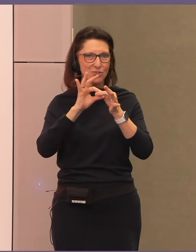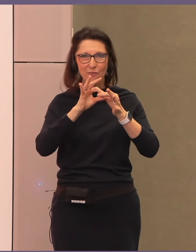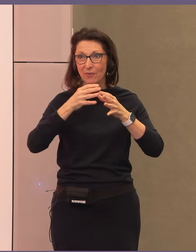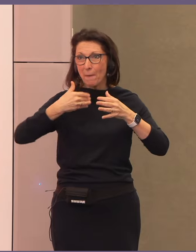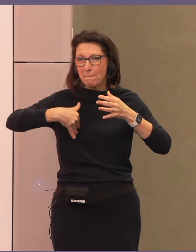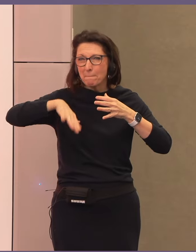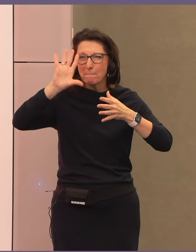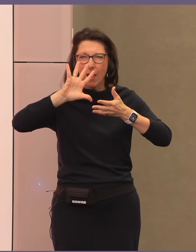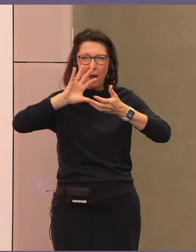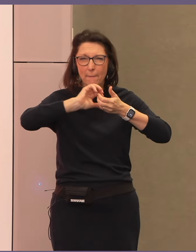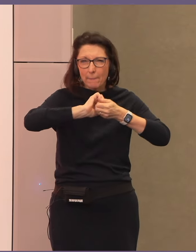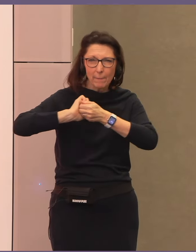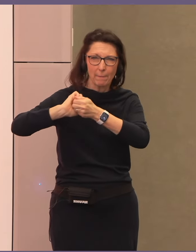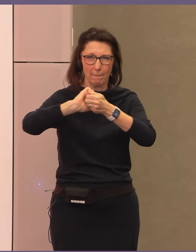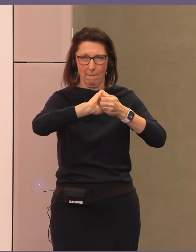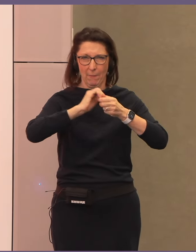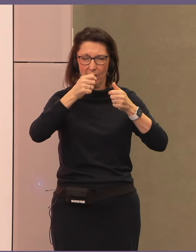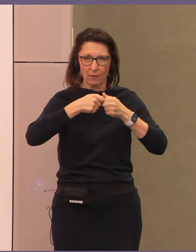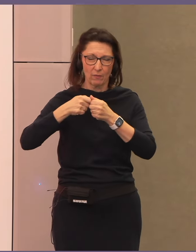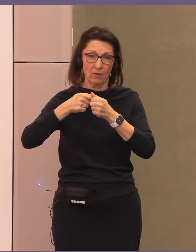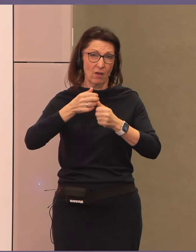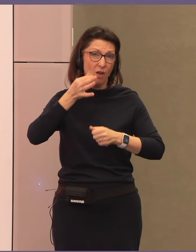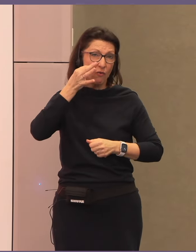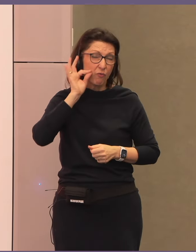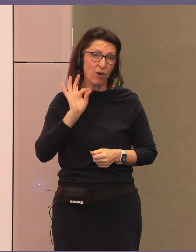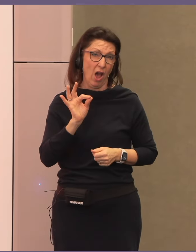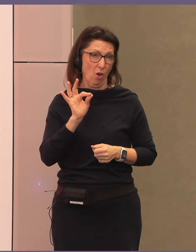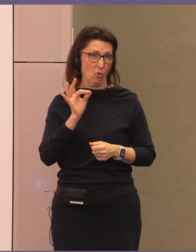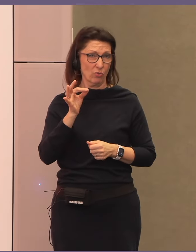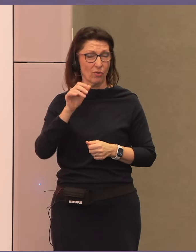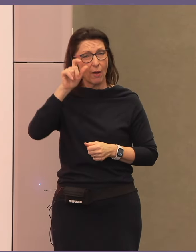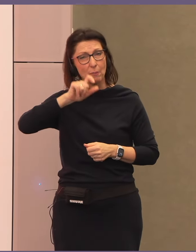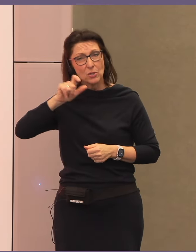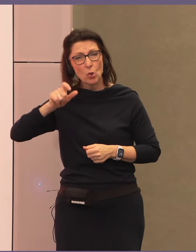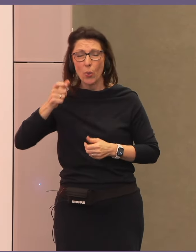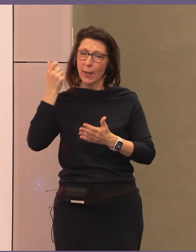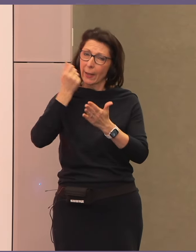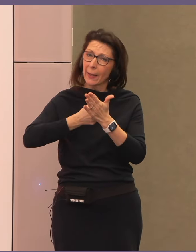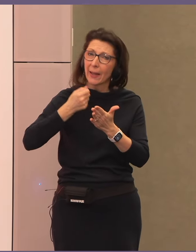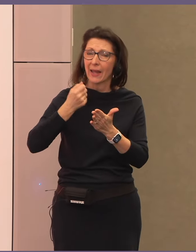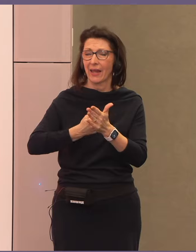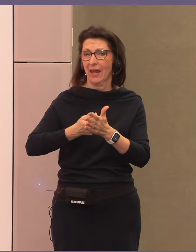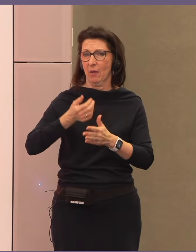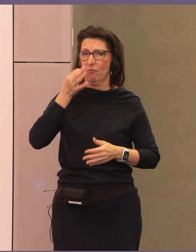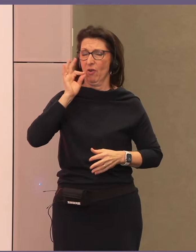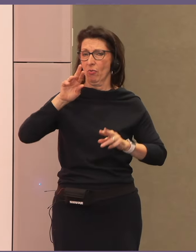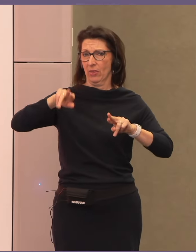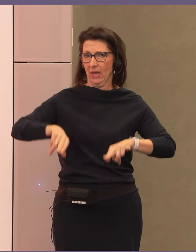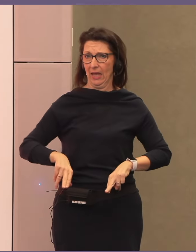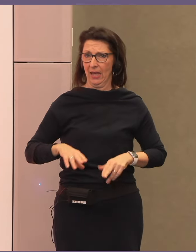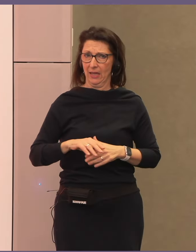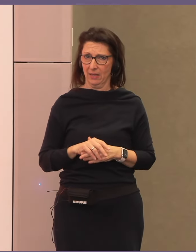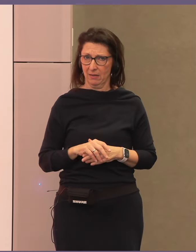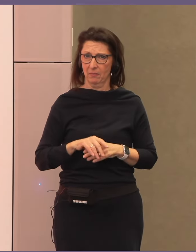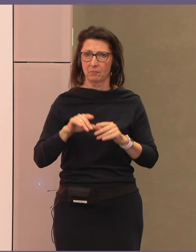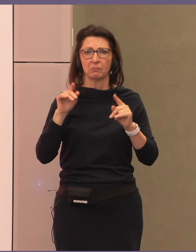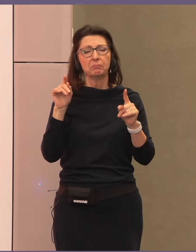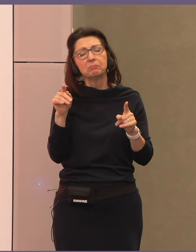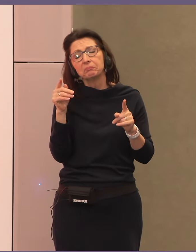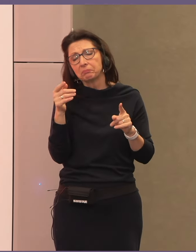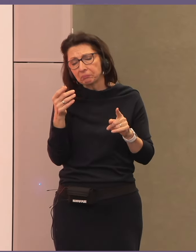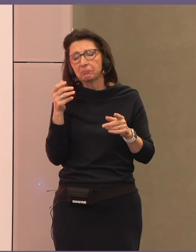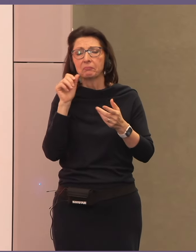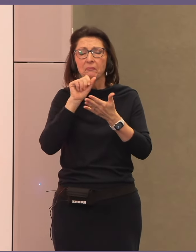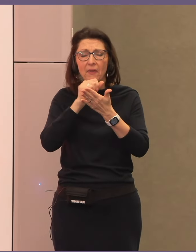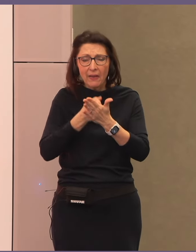dienen. Frauen, Feministinnen und ihre lange Geschichte der Herstellung von zwar nicht schmerzlosen, aber